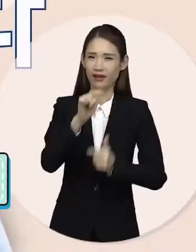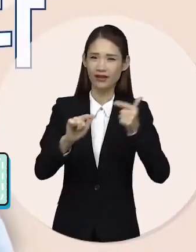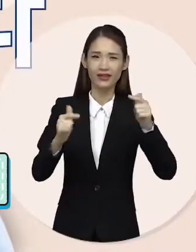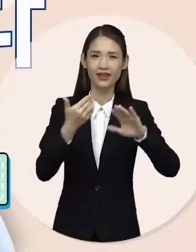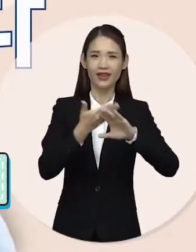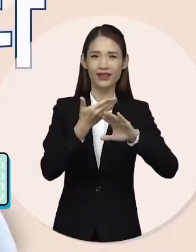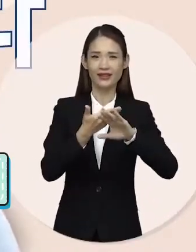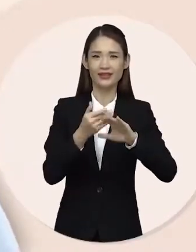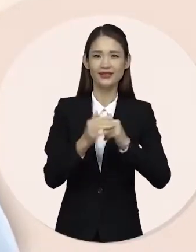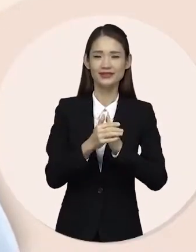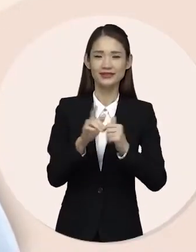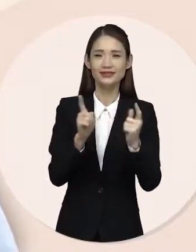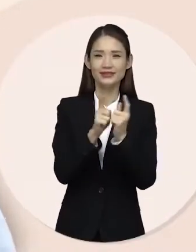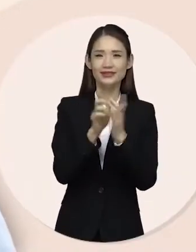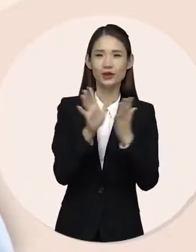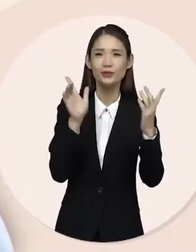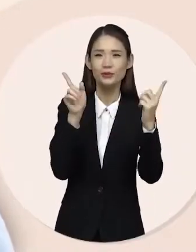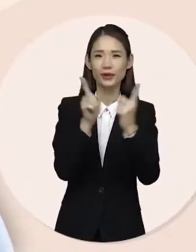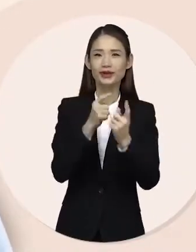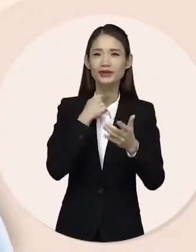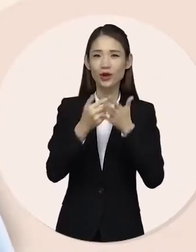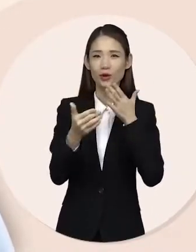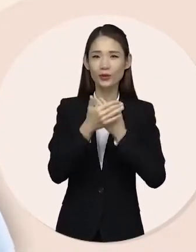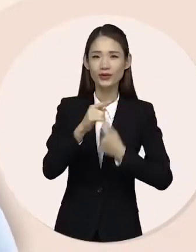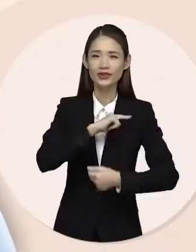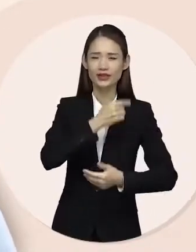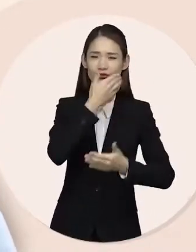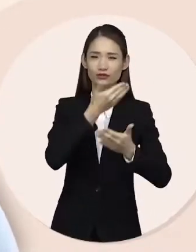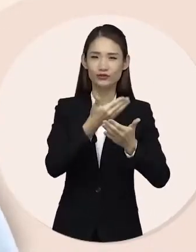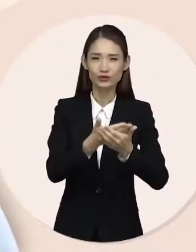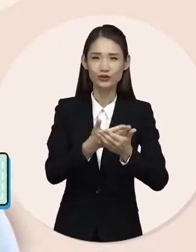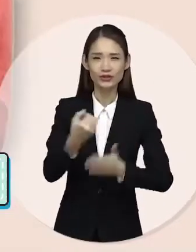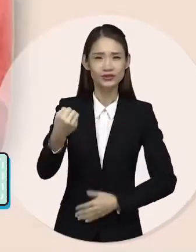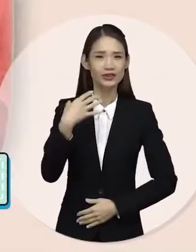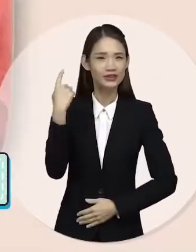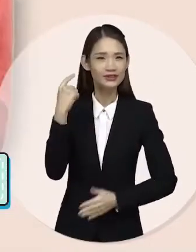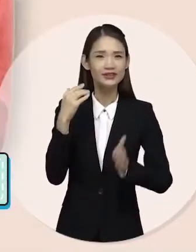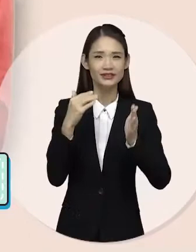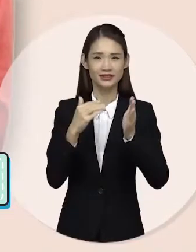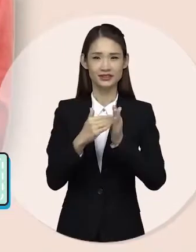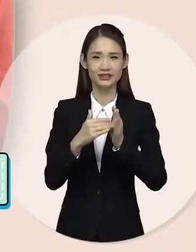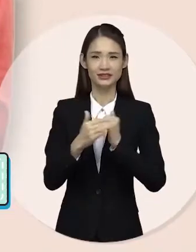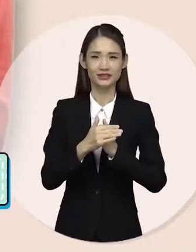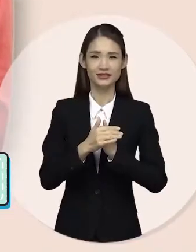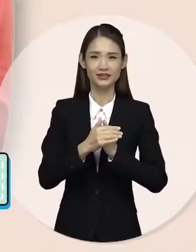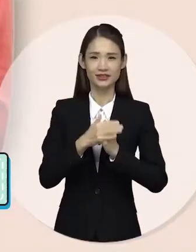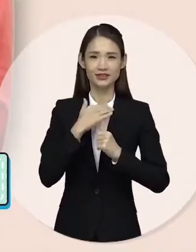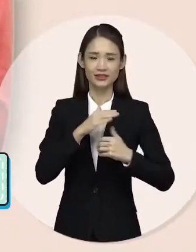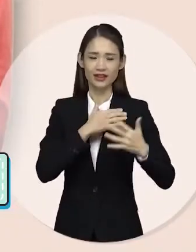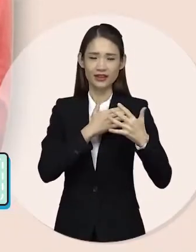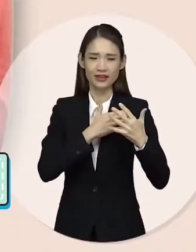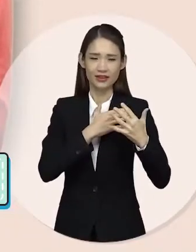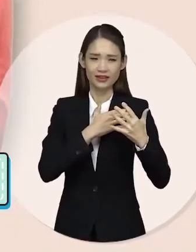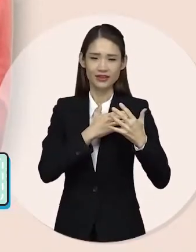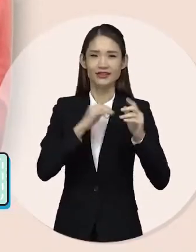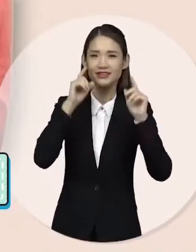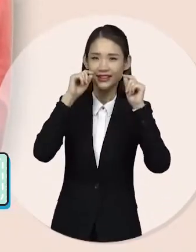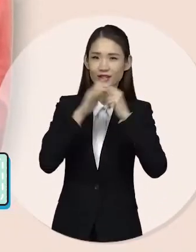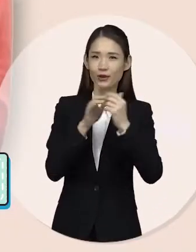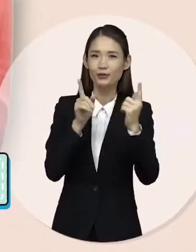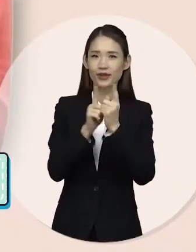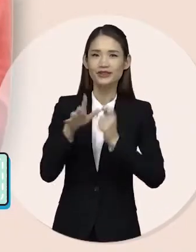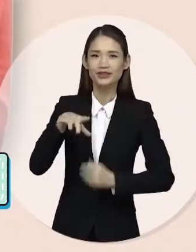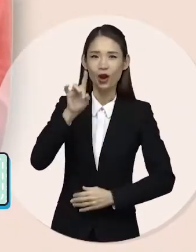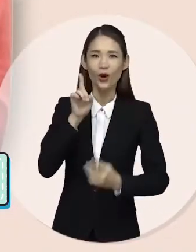사람마다 너무 다르다. 그래서 직접 만나서 겪어보는 게 제일 중요하다. 이렇게 얘기 들어서 사실 엄청 긴장되는